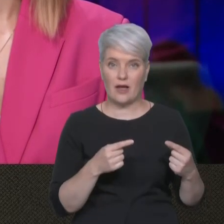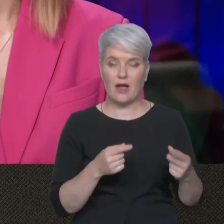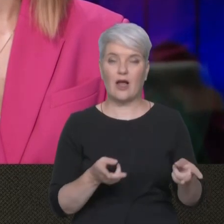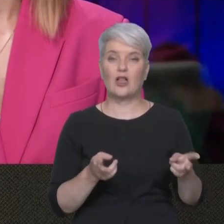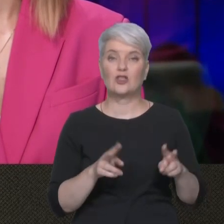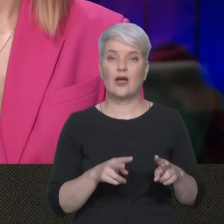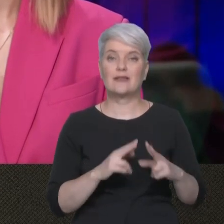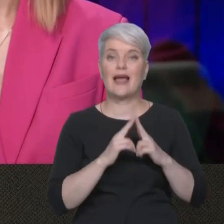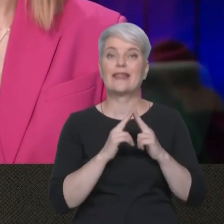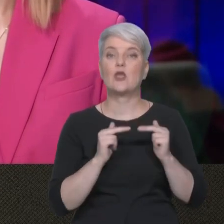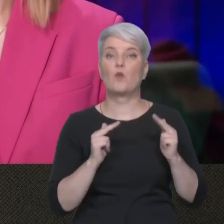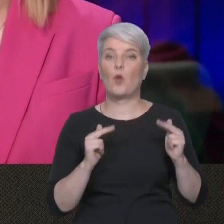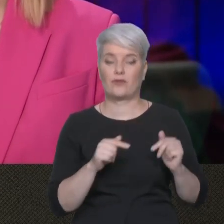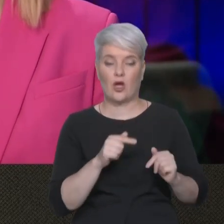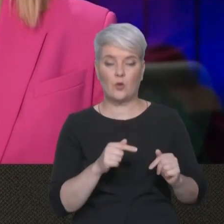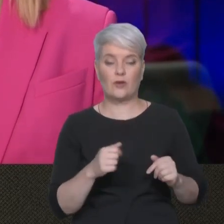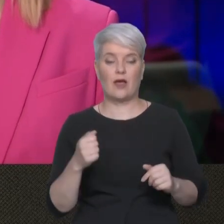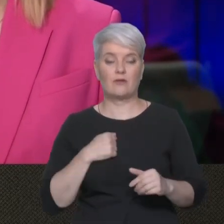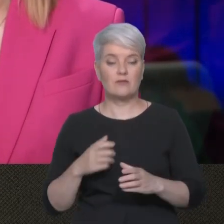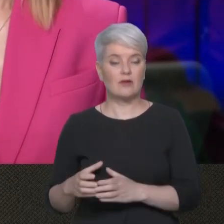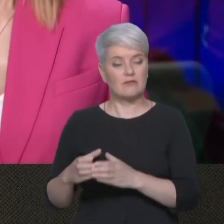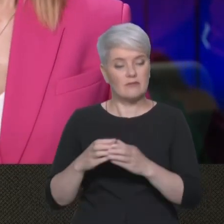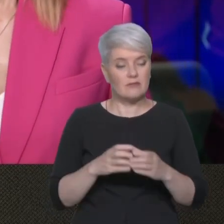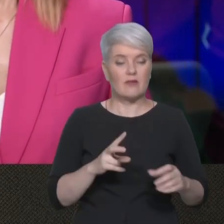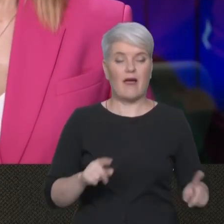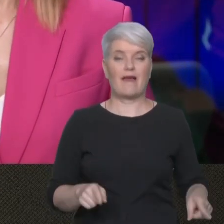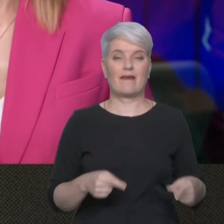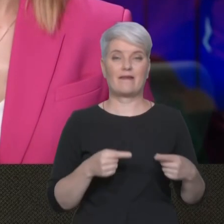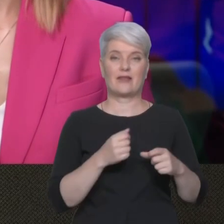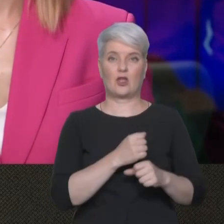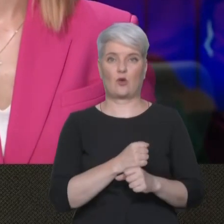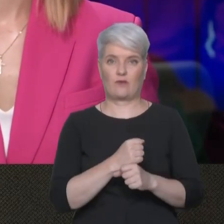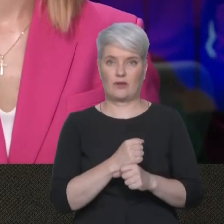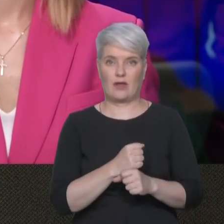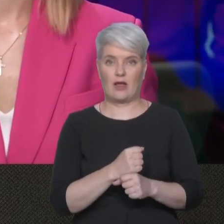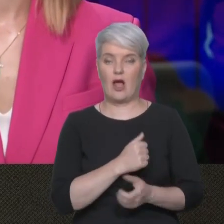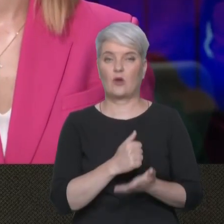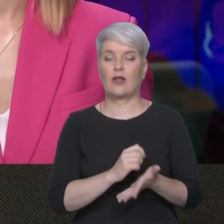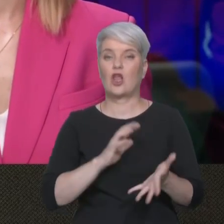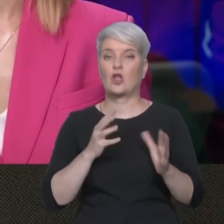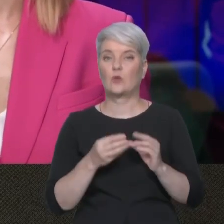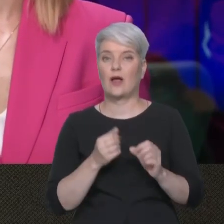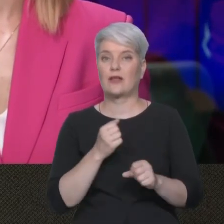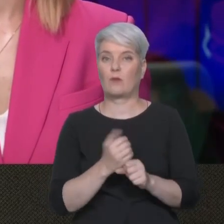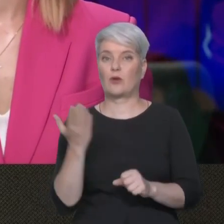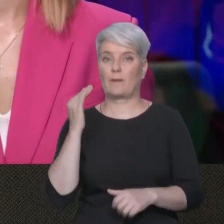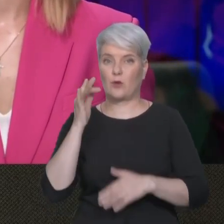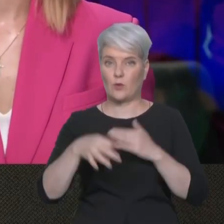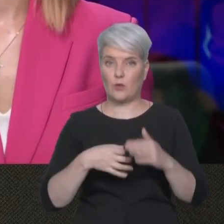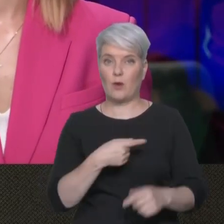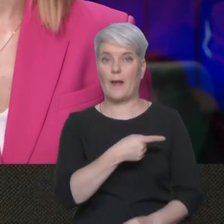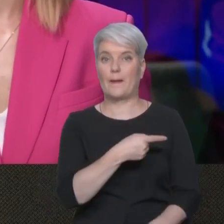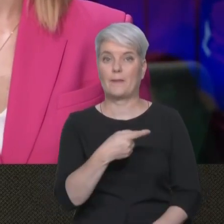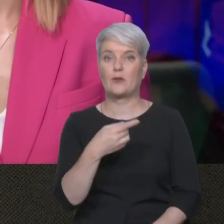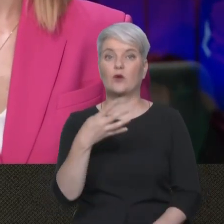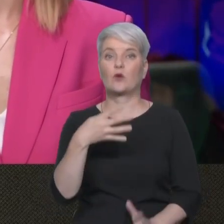ці підрозділи. Загалом наш результат бойової роботи за минулу добу дорівнює мінус 47